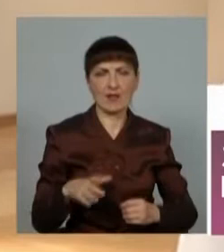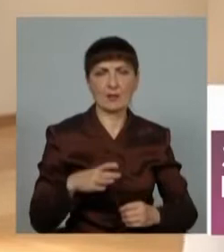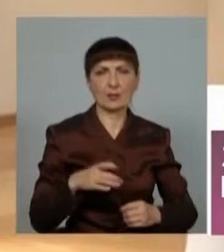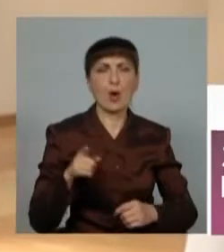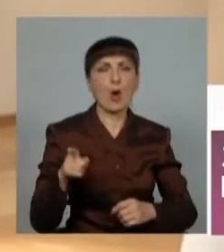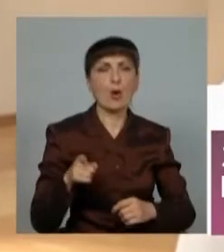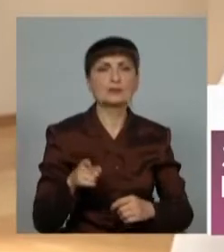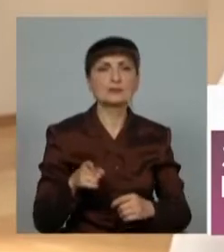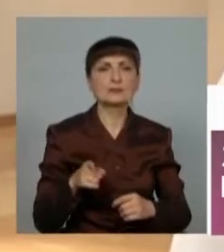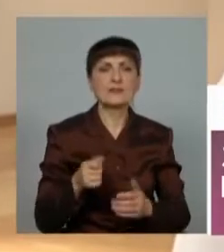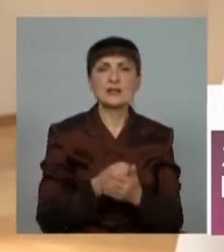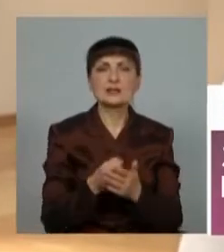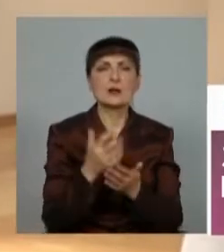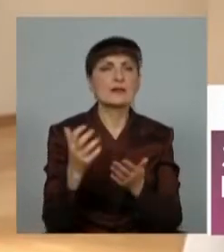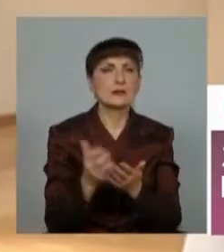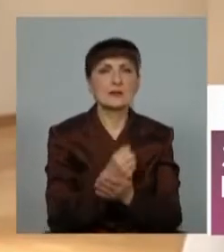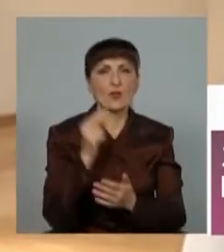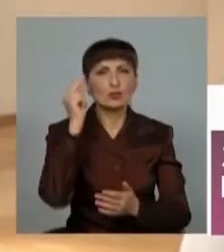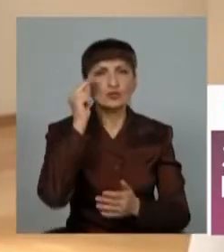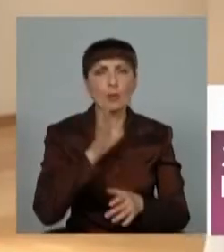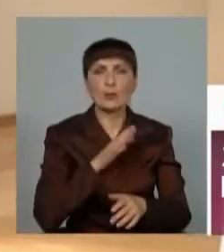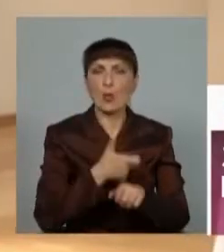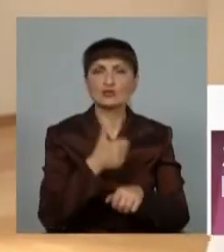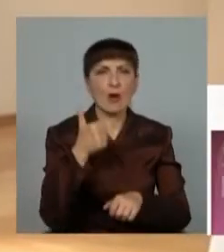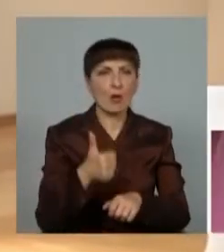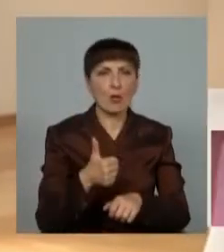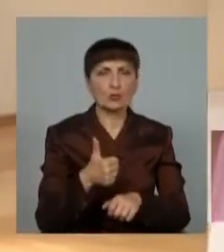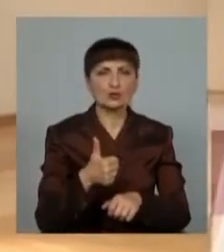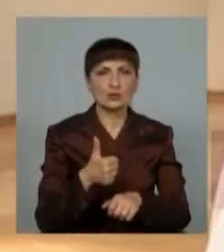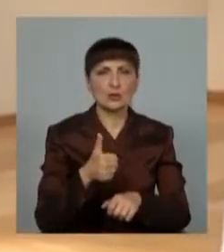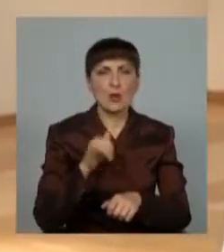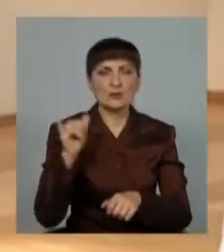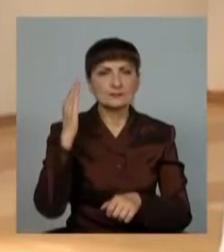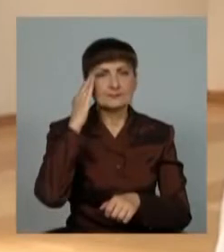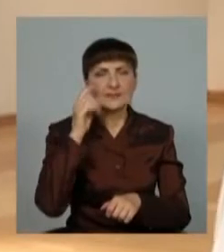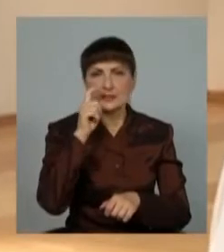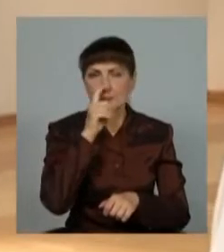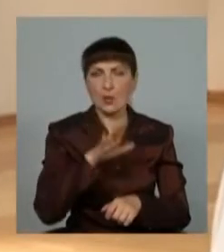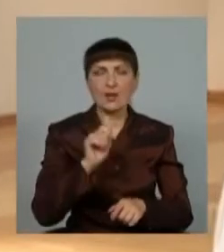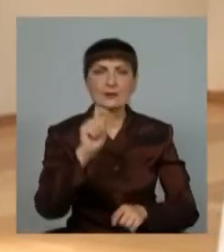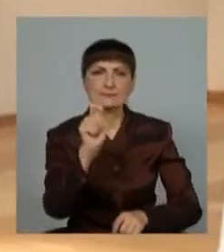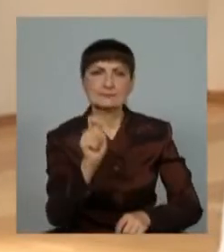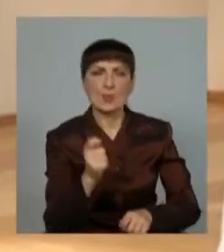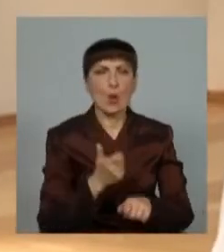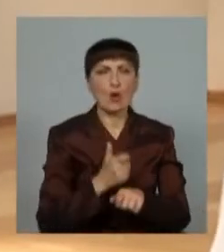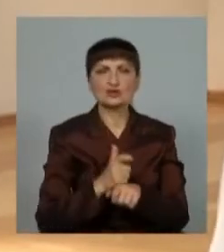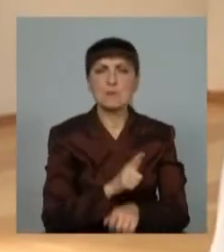он добивался больших успехов в учебе. У него была очень такая поставленная в графике рука. Вместе с тем он